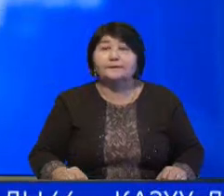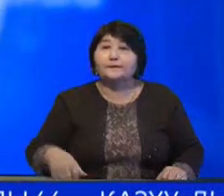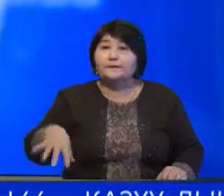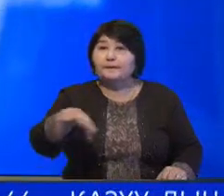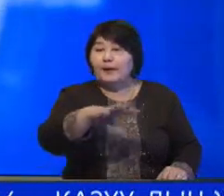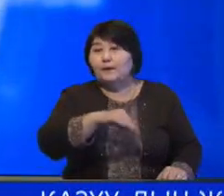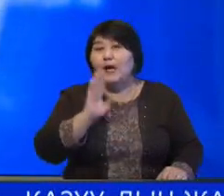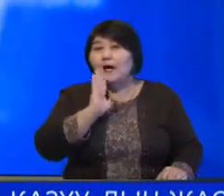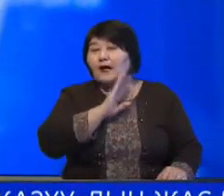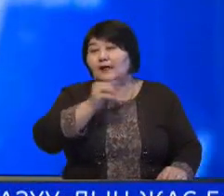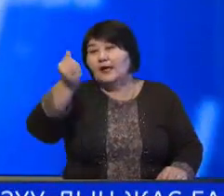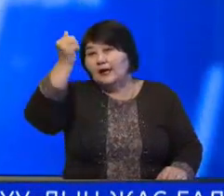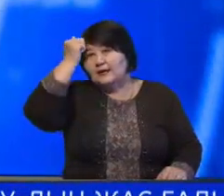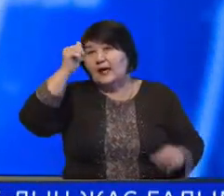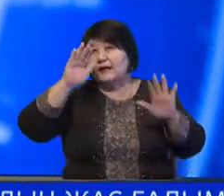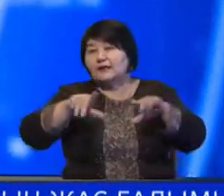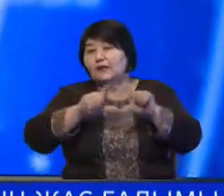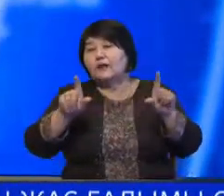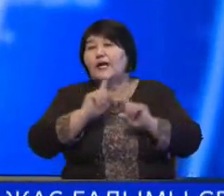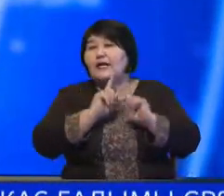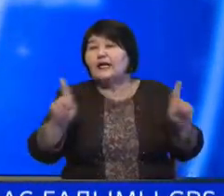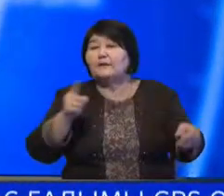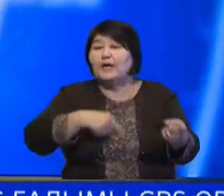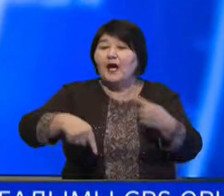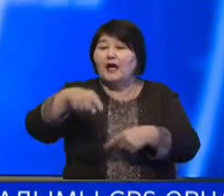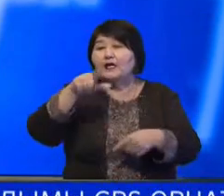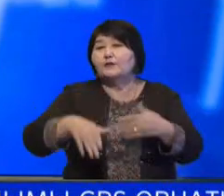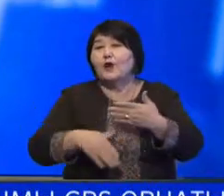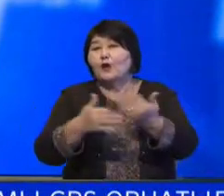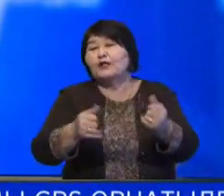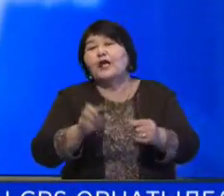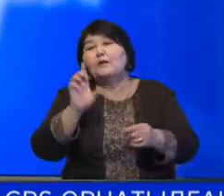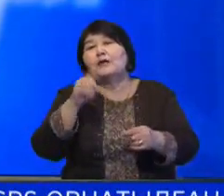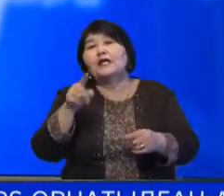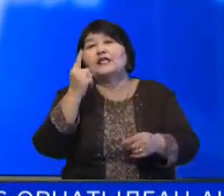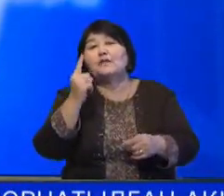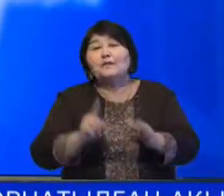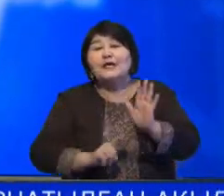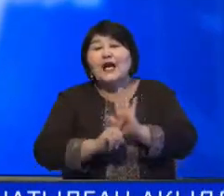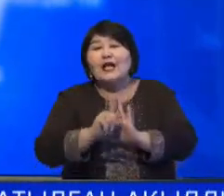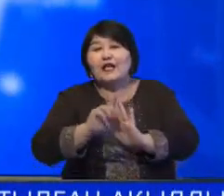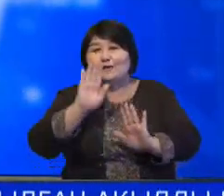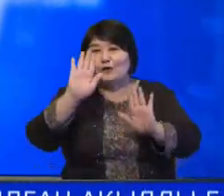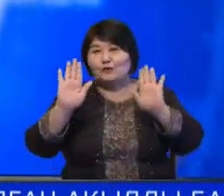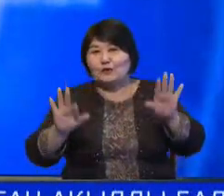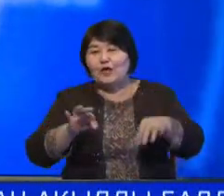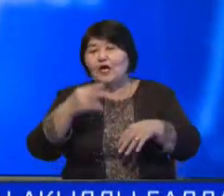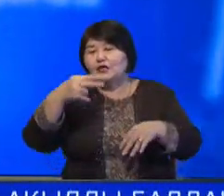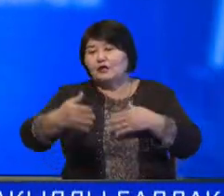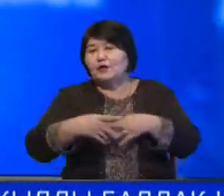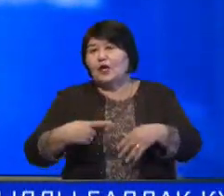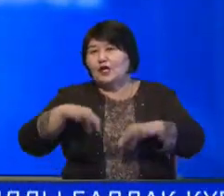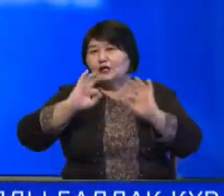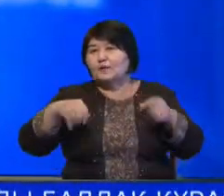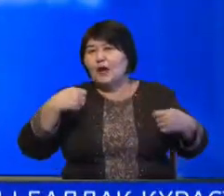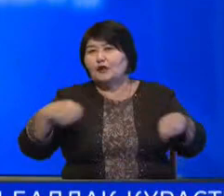Өңіріміздегі анаға тағзым орталығында креативті кәсіпкерлерді қолдауға арналған брендке бір қадам көрмесі өткізілді. 20-ға жуық шебер